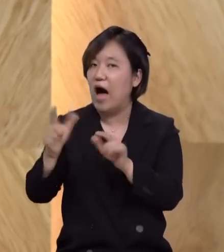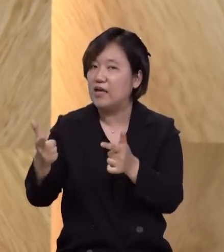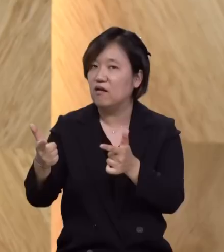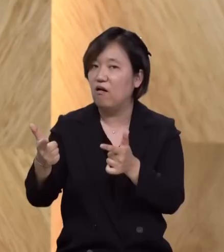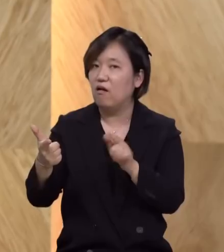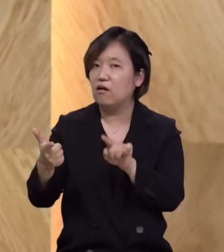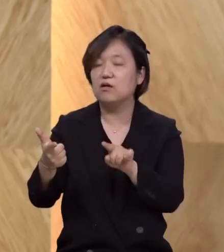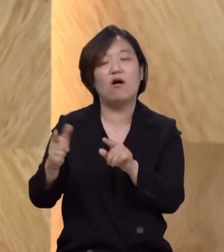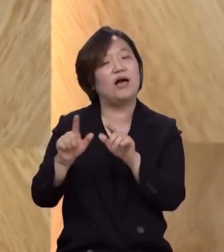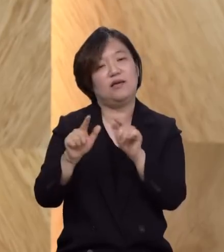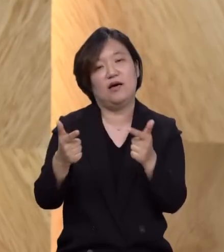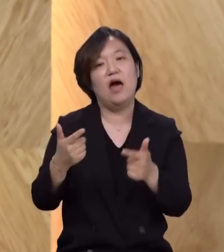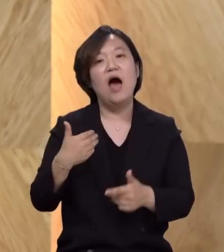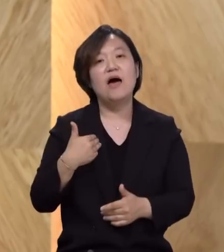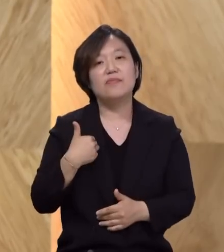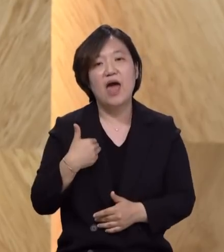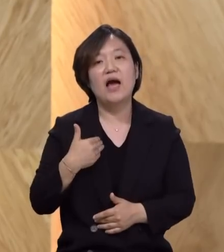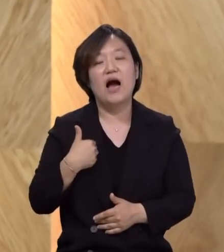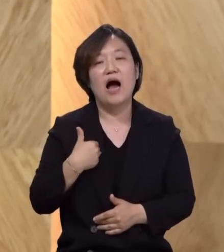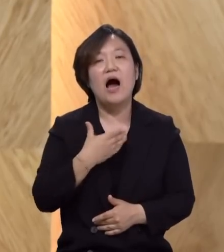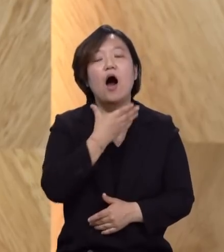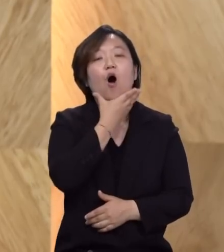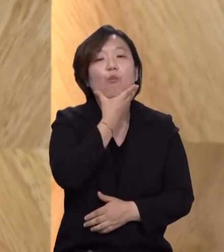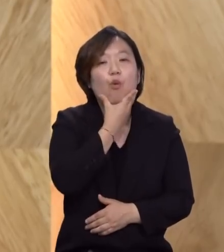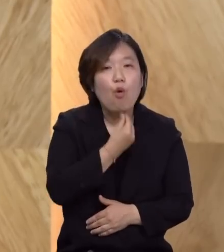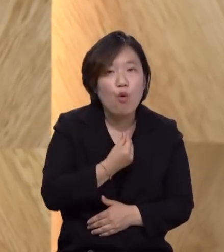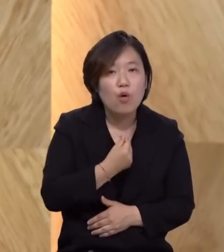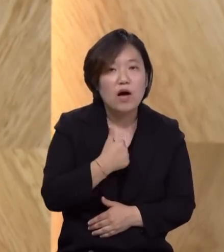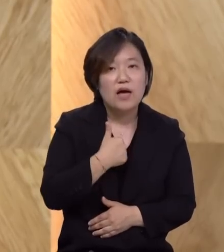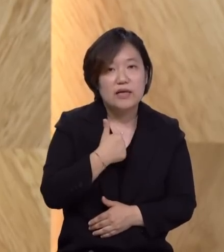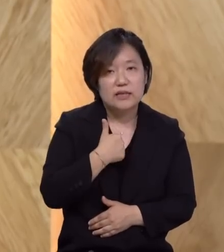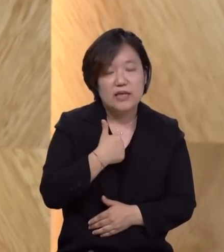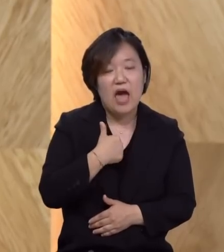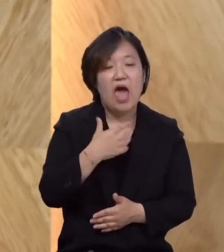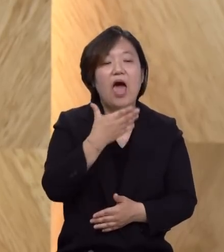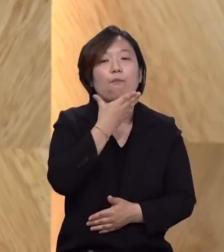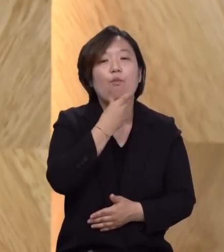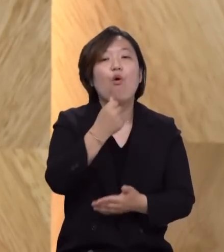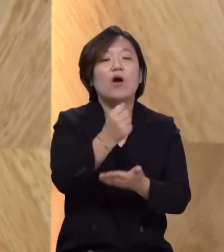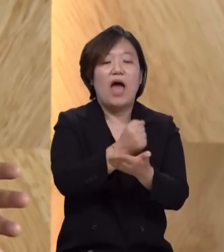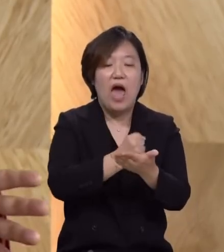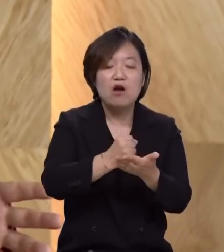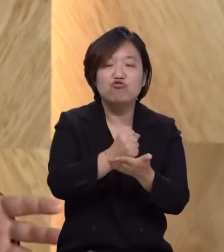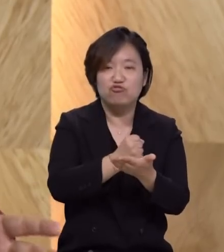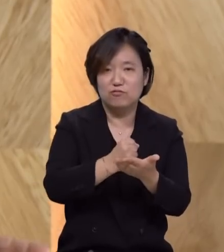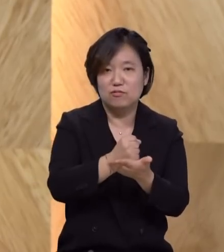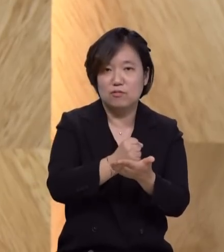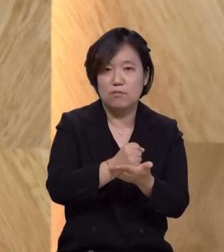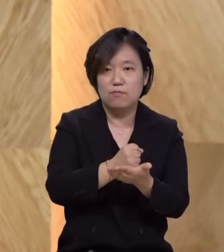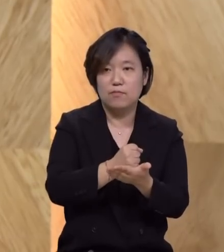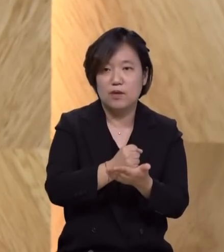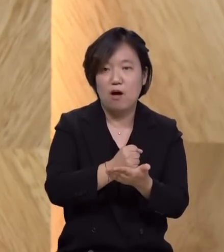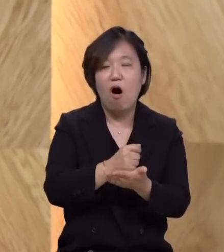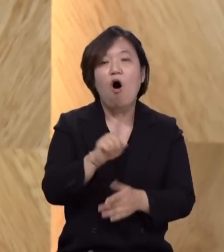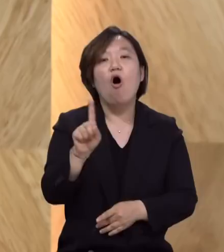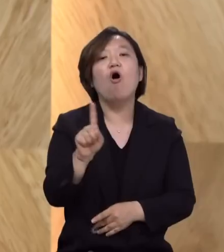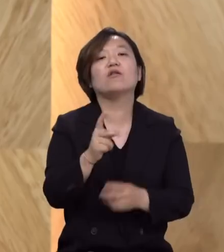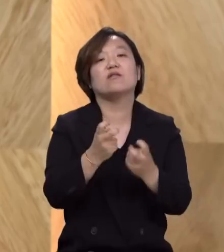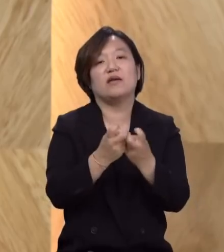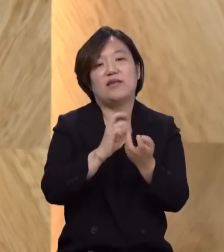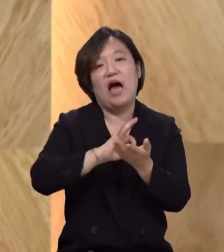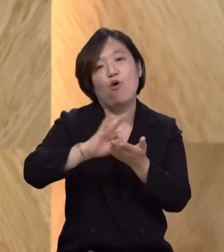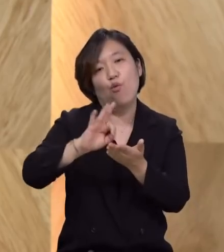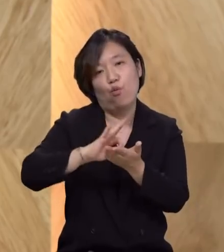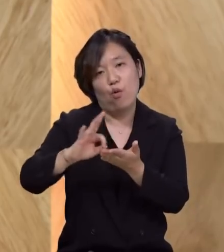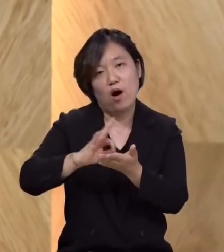사용하였느냐 그때 내게 주어진 그 행운을 어떻게 마음을 잘